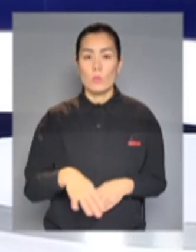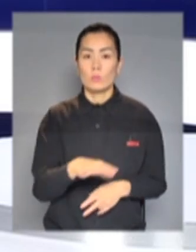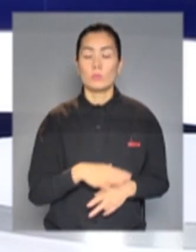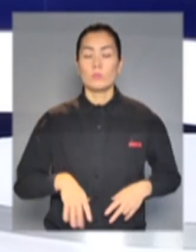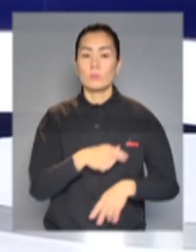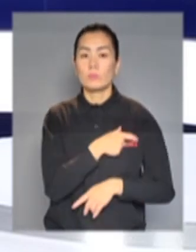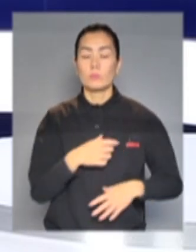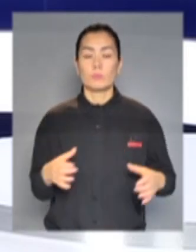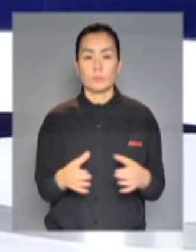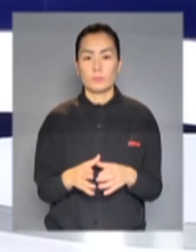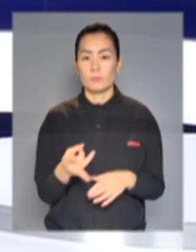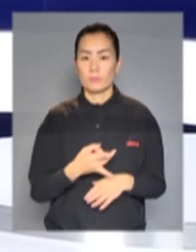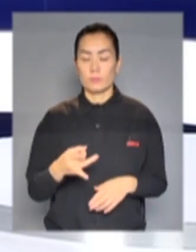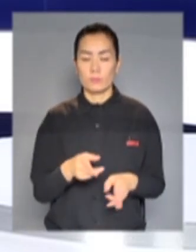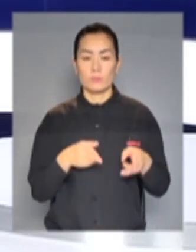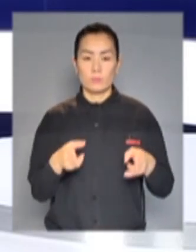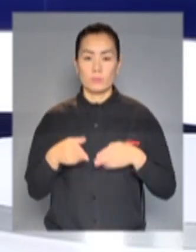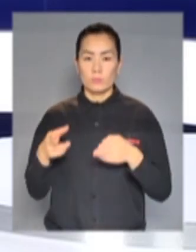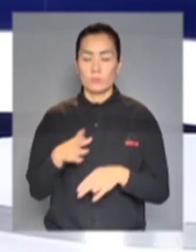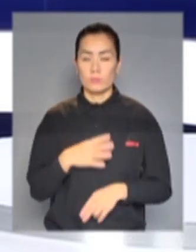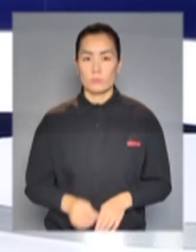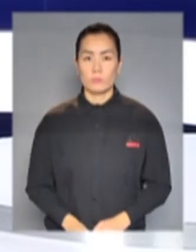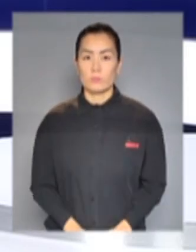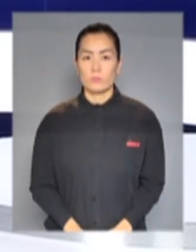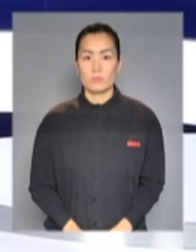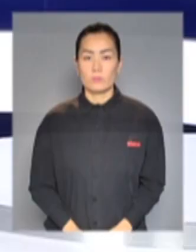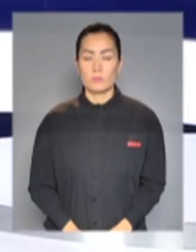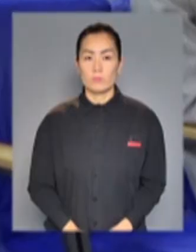облыстық мәслихат депутаттары аудандарды аралап, тұрғындармен кездесуде.